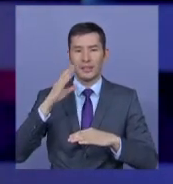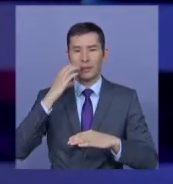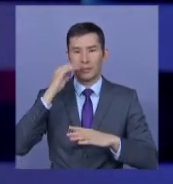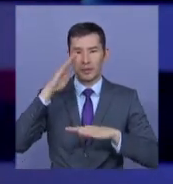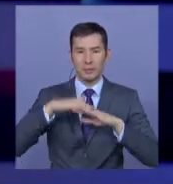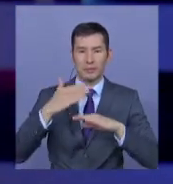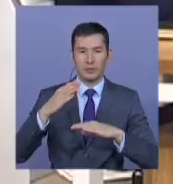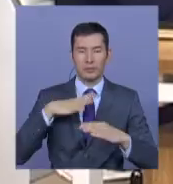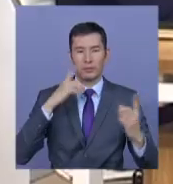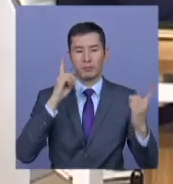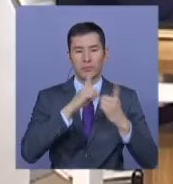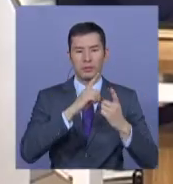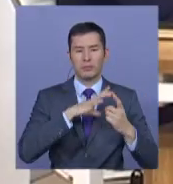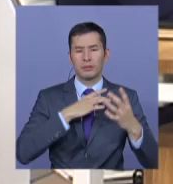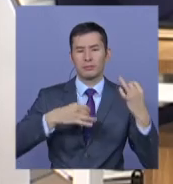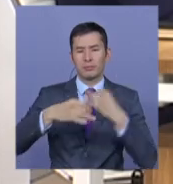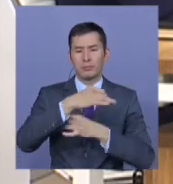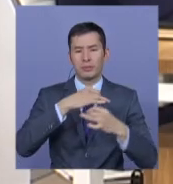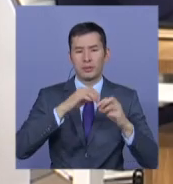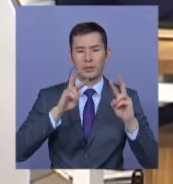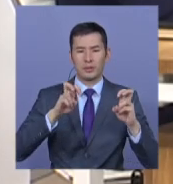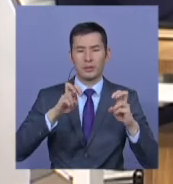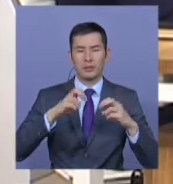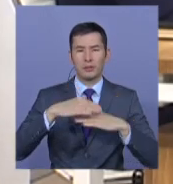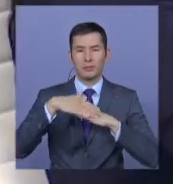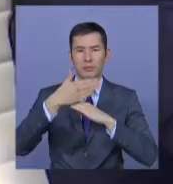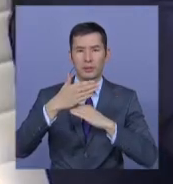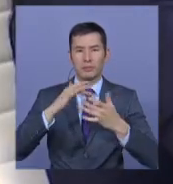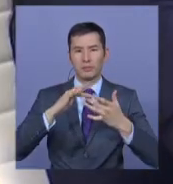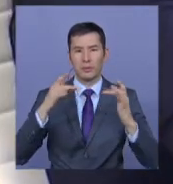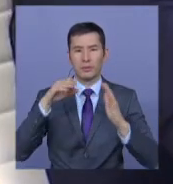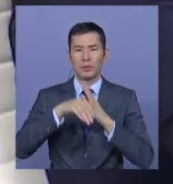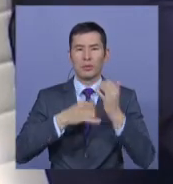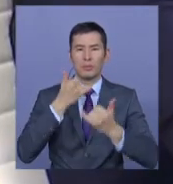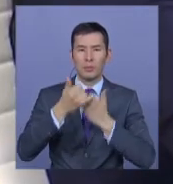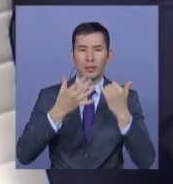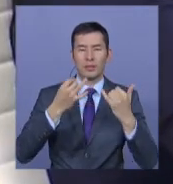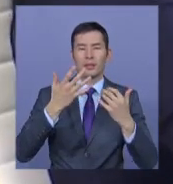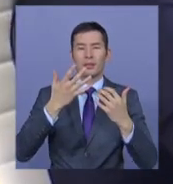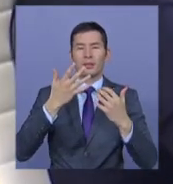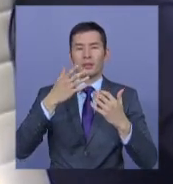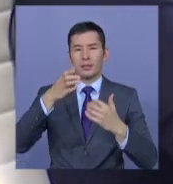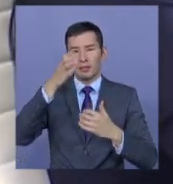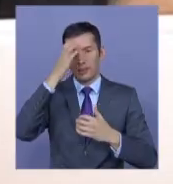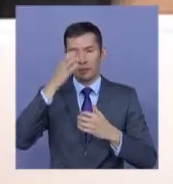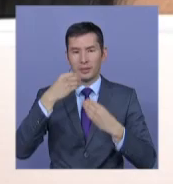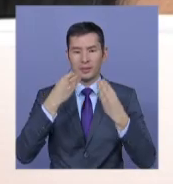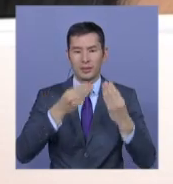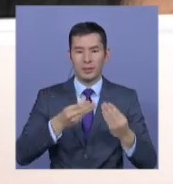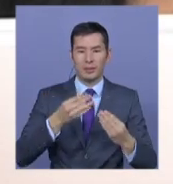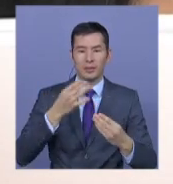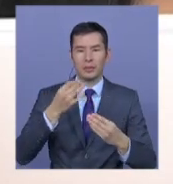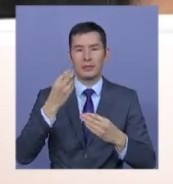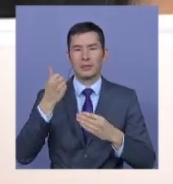саланы дамытудың жолдары сөз болды. Электрондық коммерция, онлайн қызметтер, білім беру, инвестиция салаларымен айналысатын